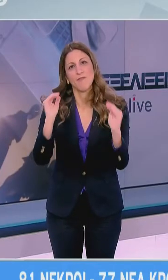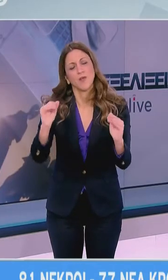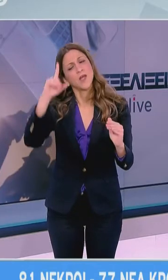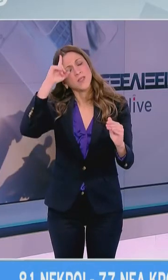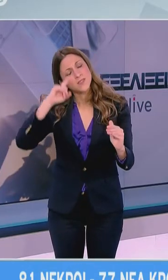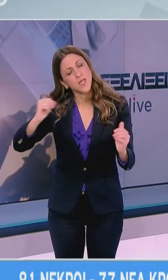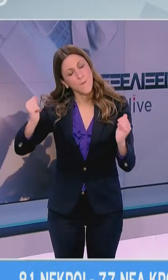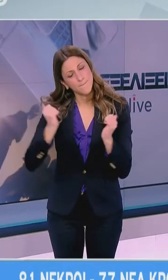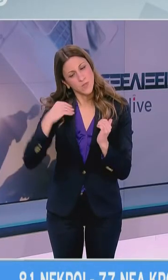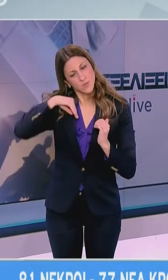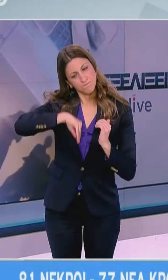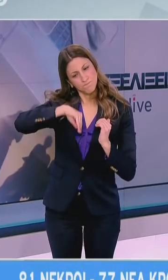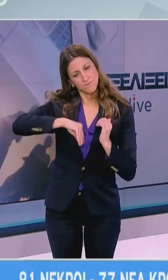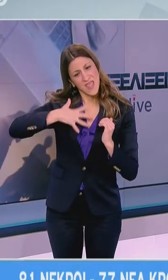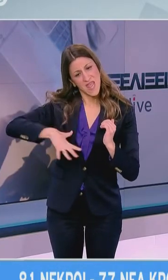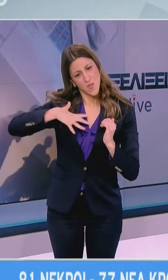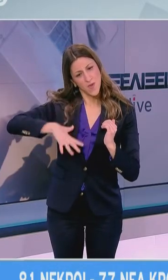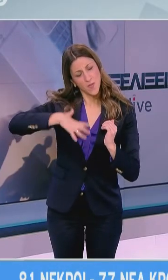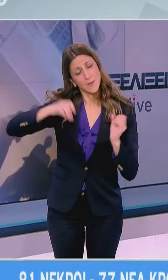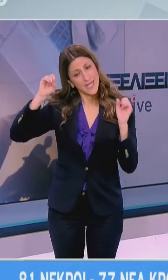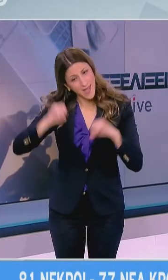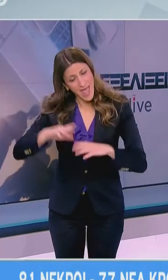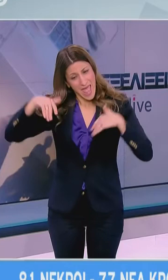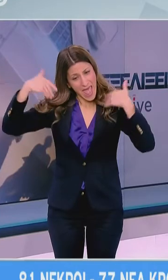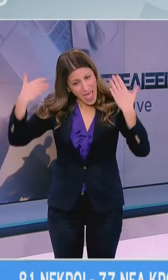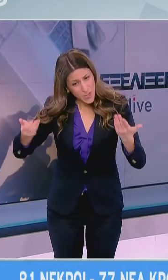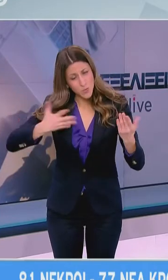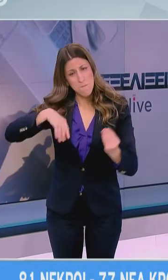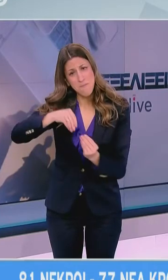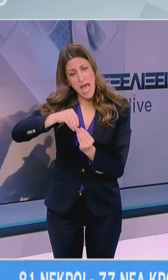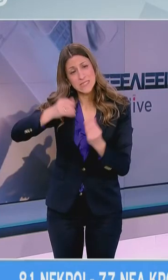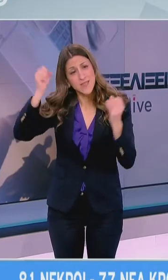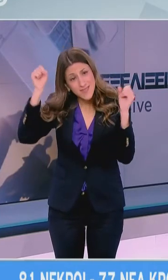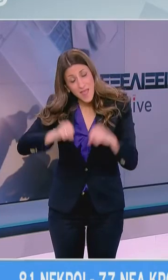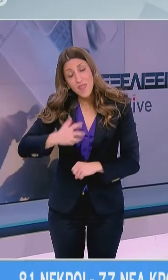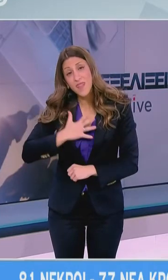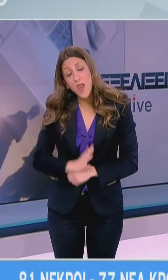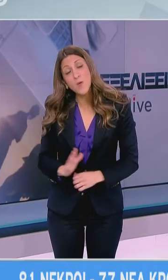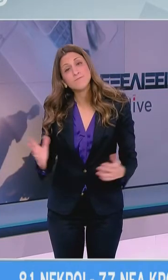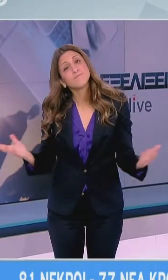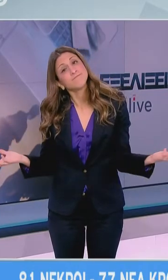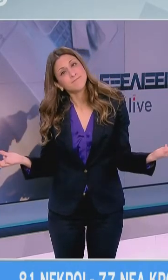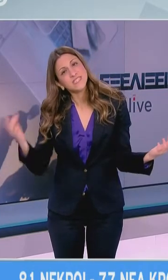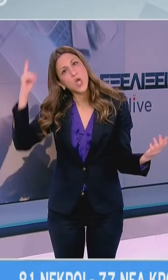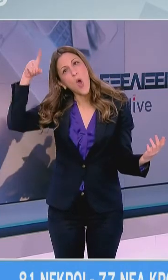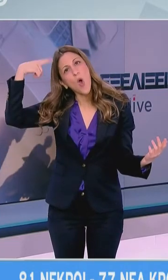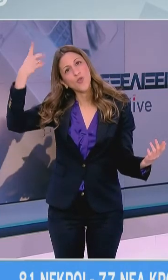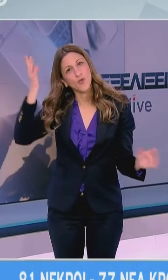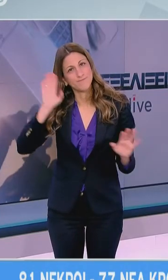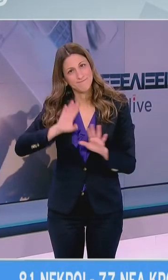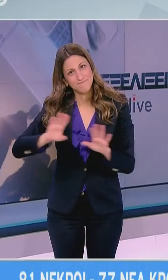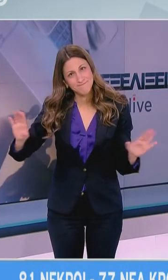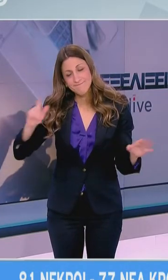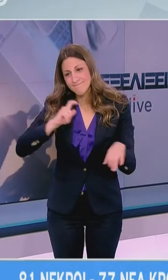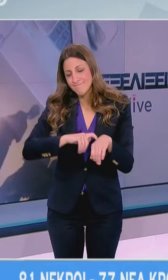πίεση, αντιλαμβάνομαι την διάθεση κάποιων να μετακινηθούν, αλλά αυτό είναι, όπως είπα και πριν στην ενημέρωση,